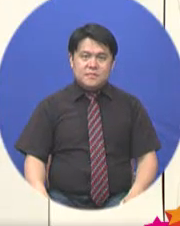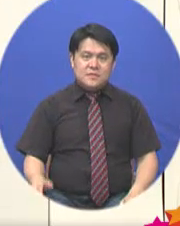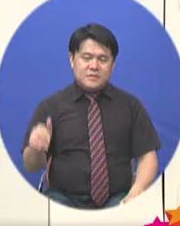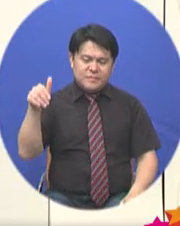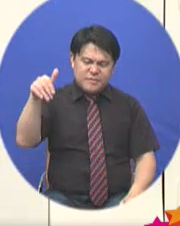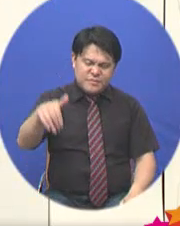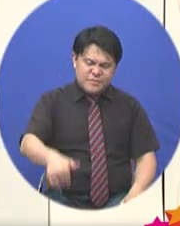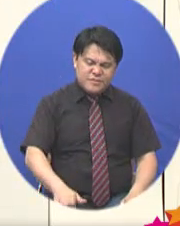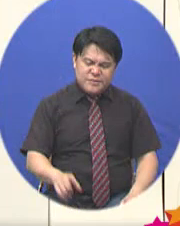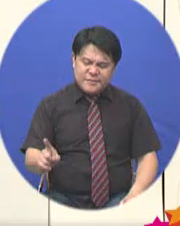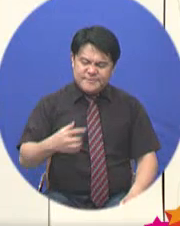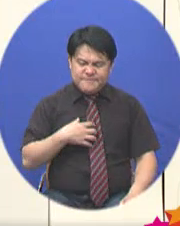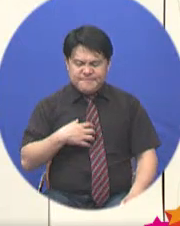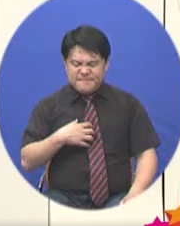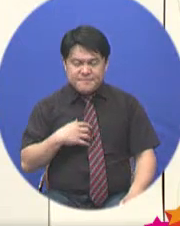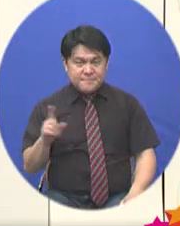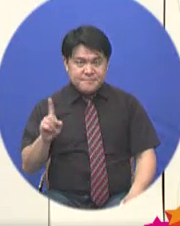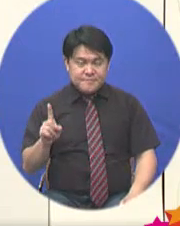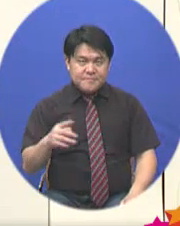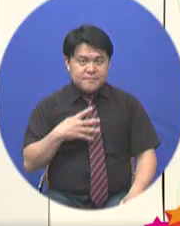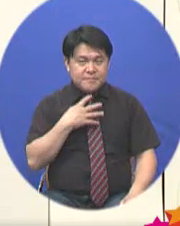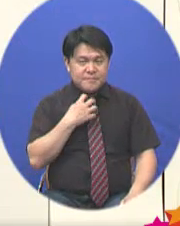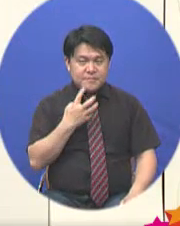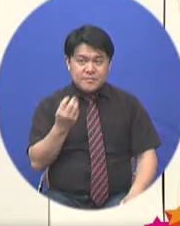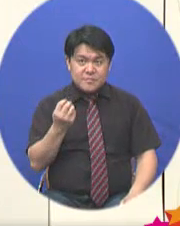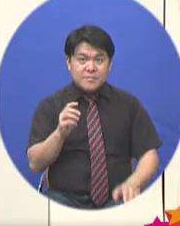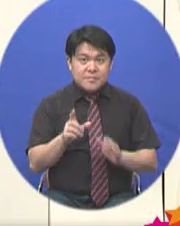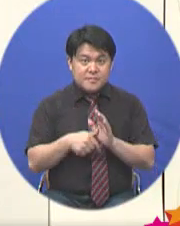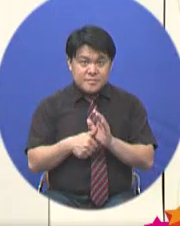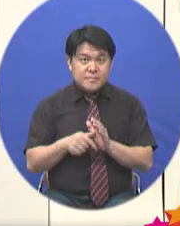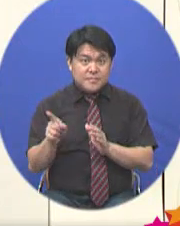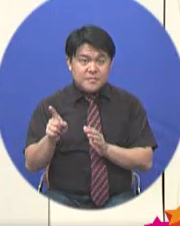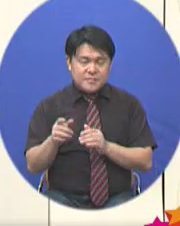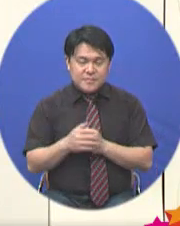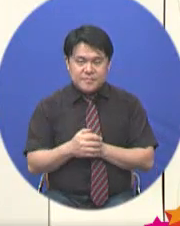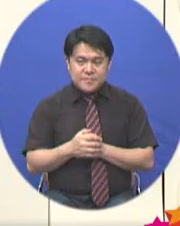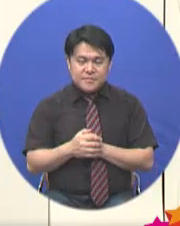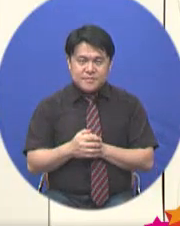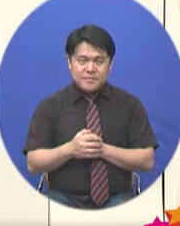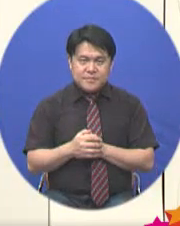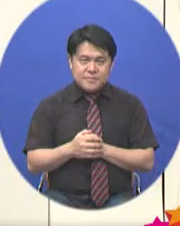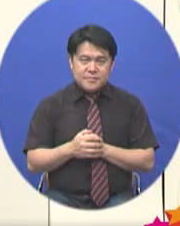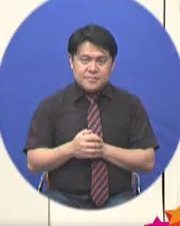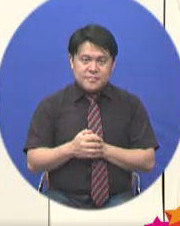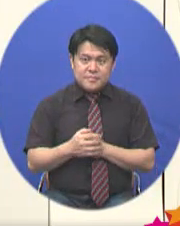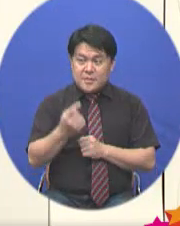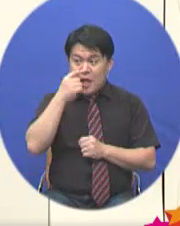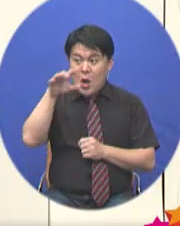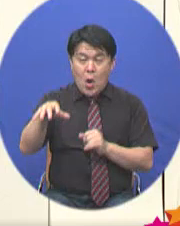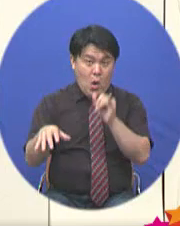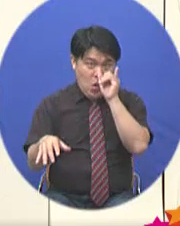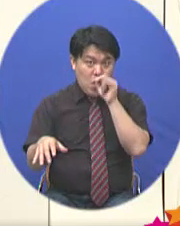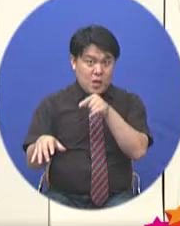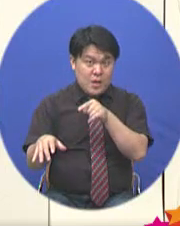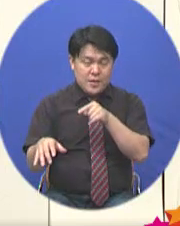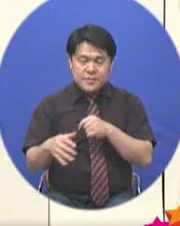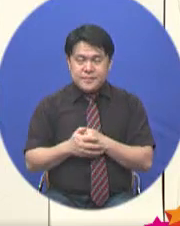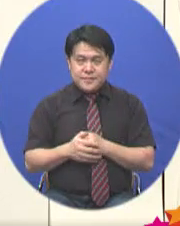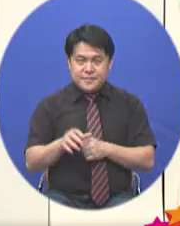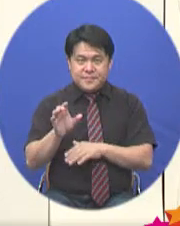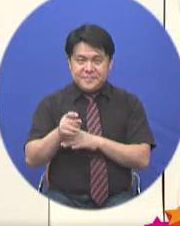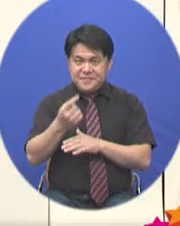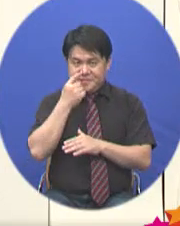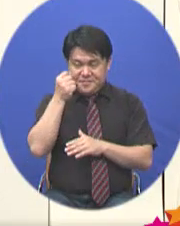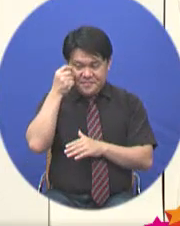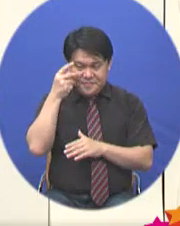될 것 같아가지고 네. 네. 한 40살 때 사업구청 앞에 그 컴퓨터 학원이 있습니다. 네. 그래서